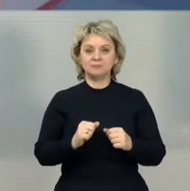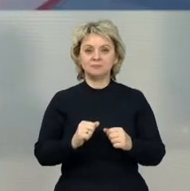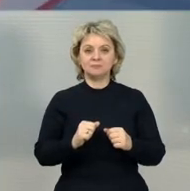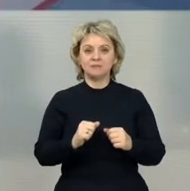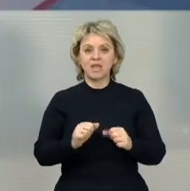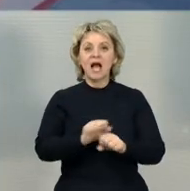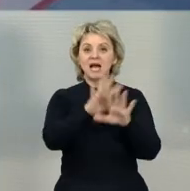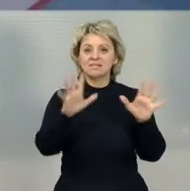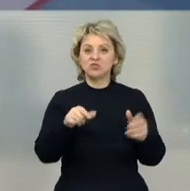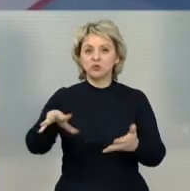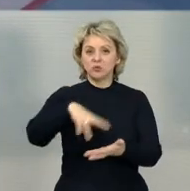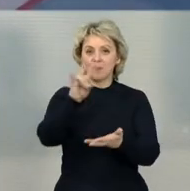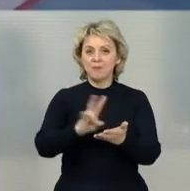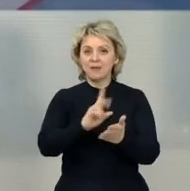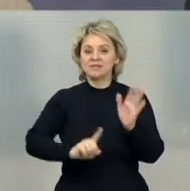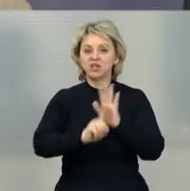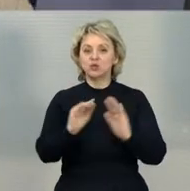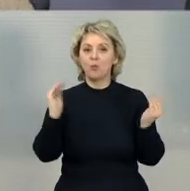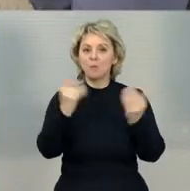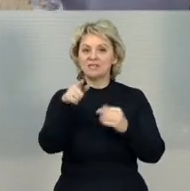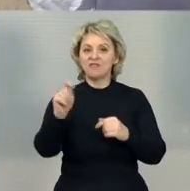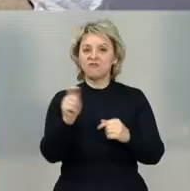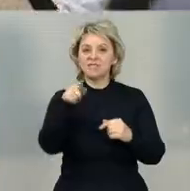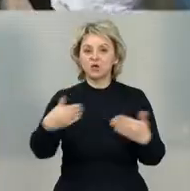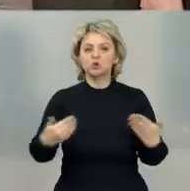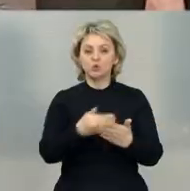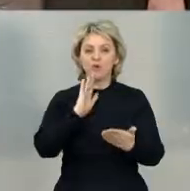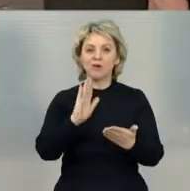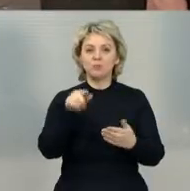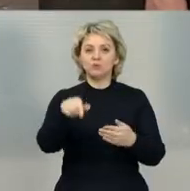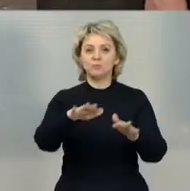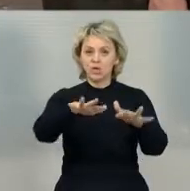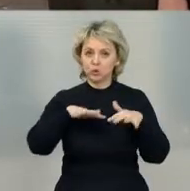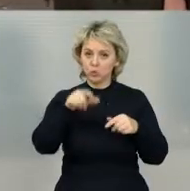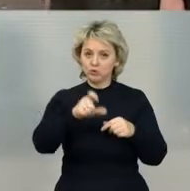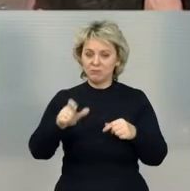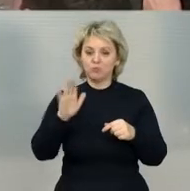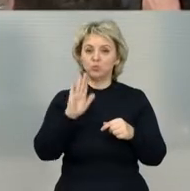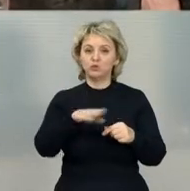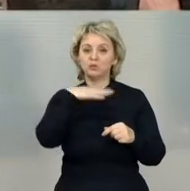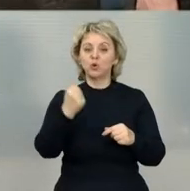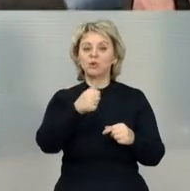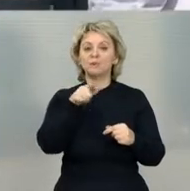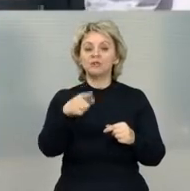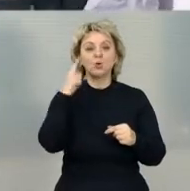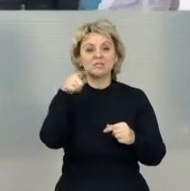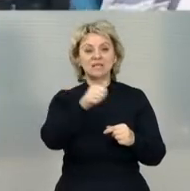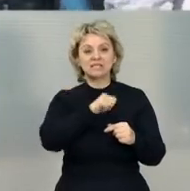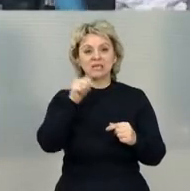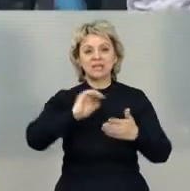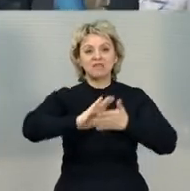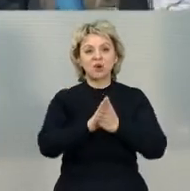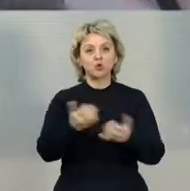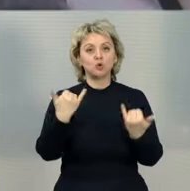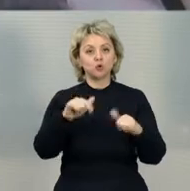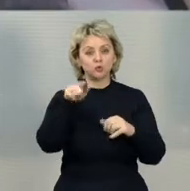Аминь. Освященная Пасха ночует в монастыре, а воскресенье снова предстает перед публикой. Многие пытаются разгадать секреты творожного